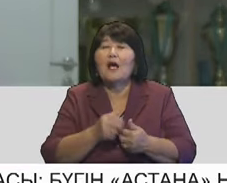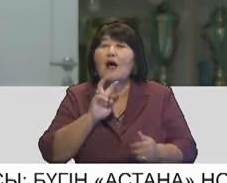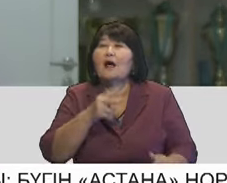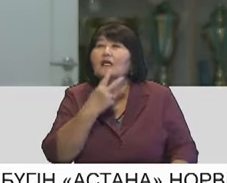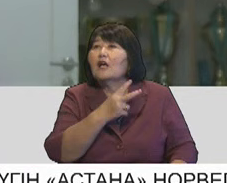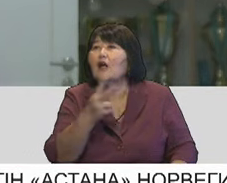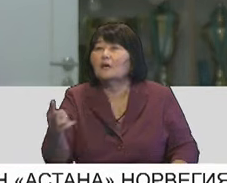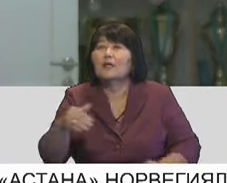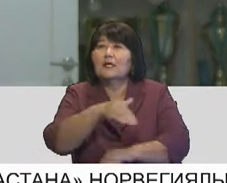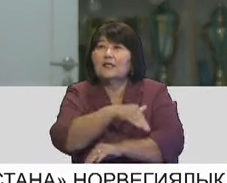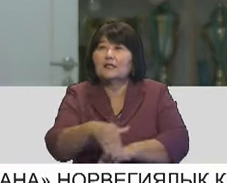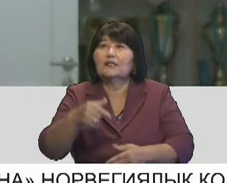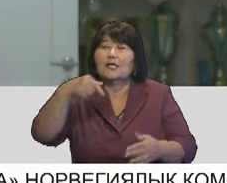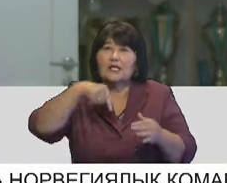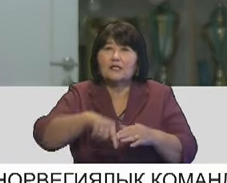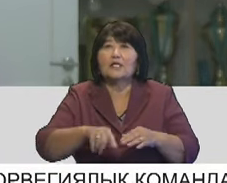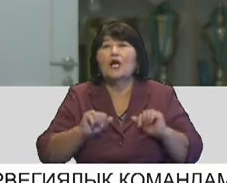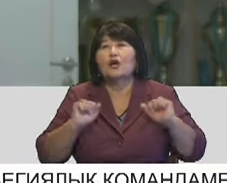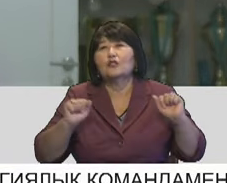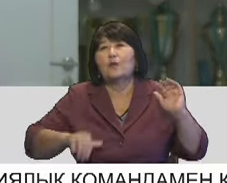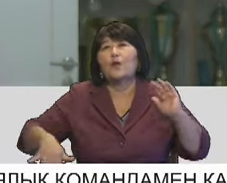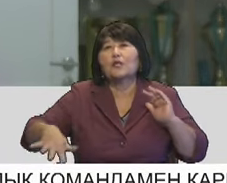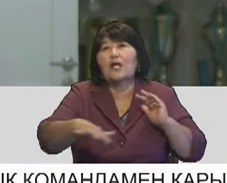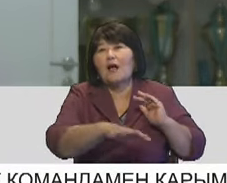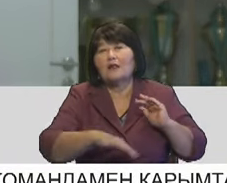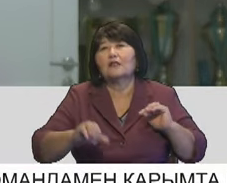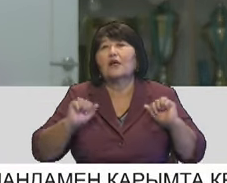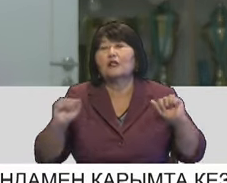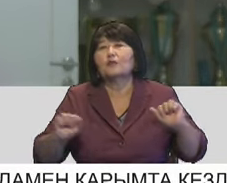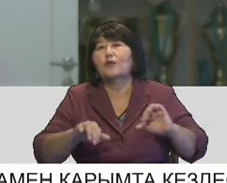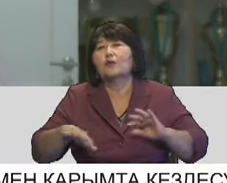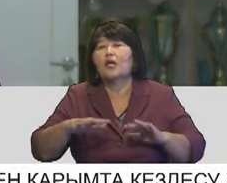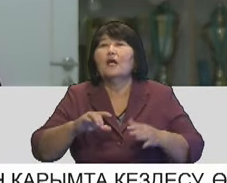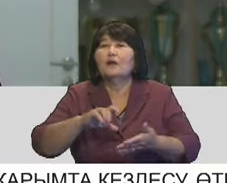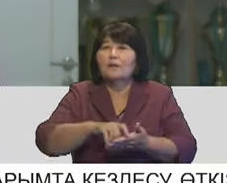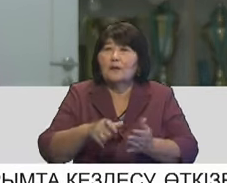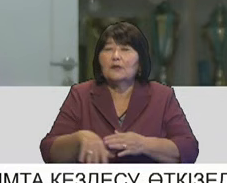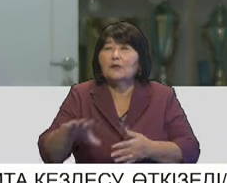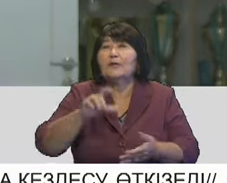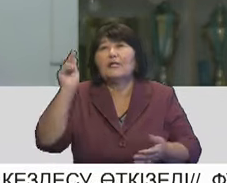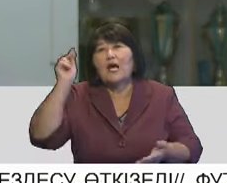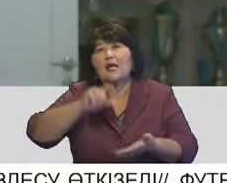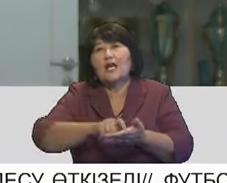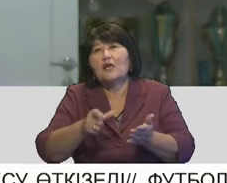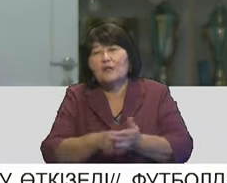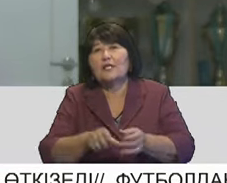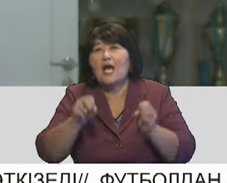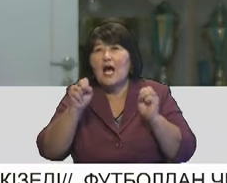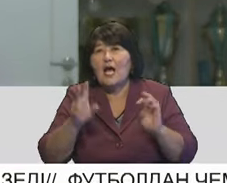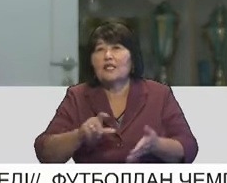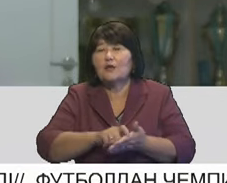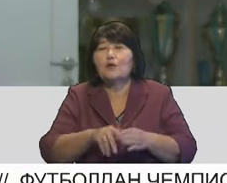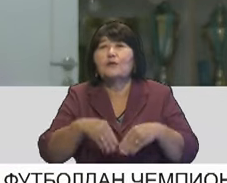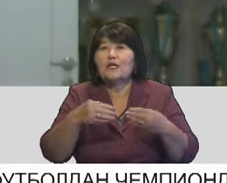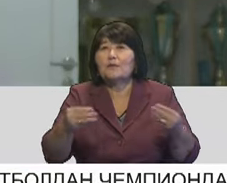көрдік, сыртқы көрінісінен спорт алаңдар бар, спорт комплекс бар, қала берді. Кабинеттерге арнайы бөлмелер берілген